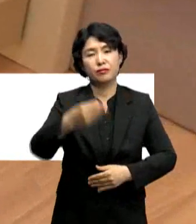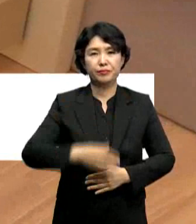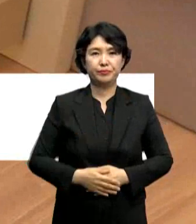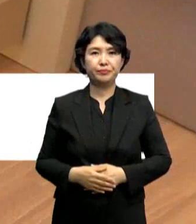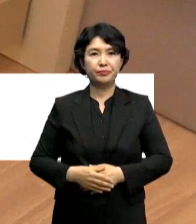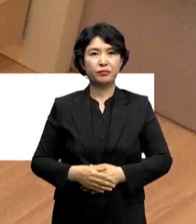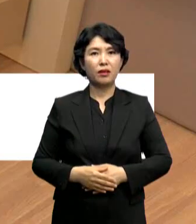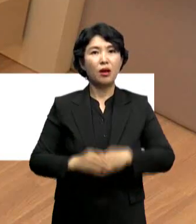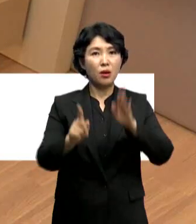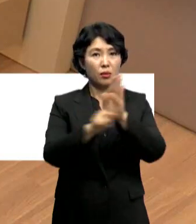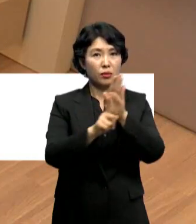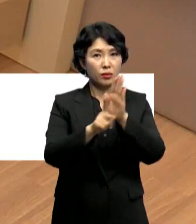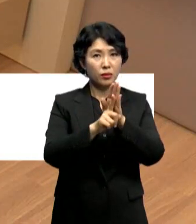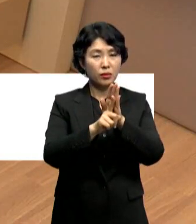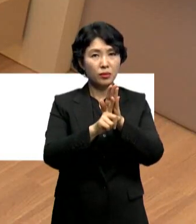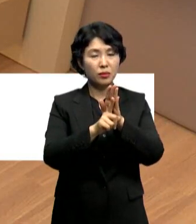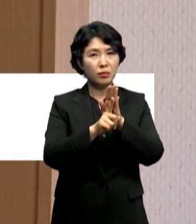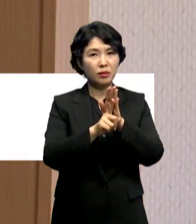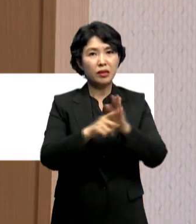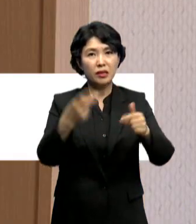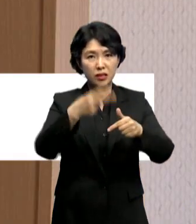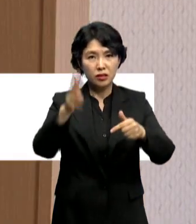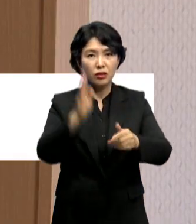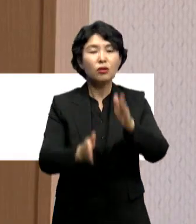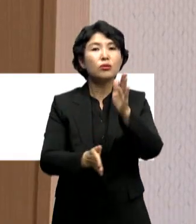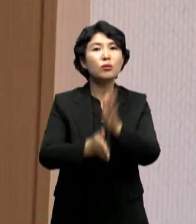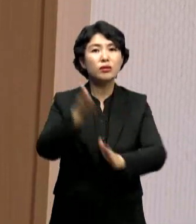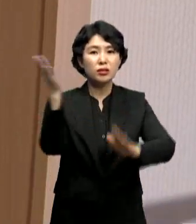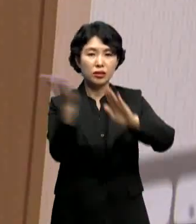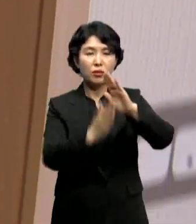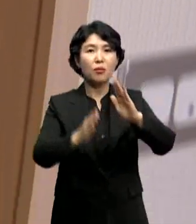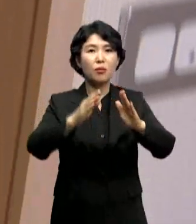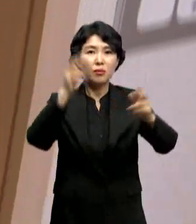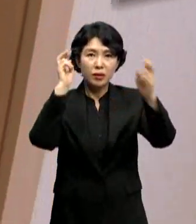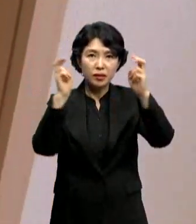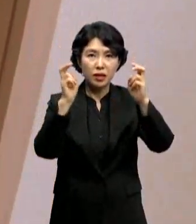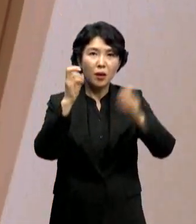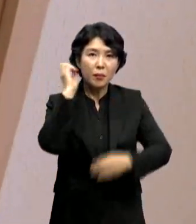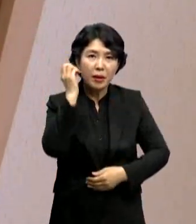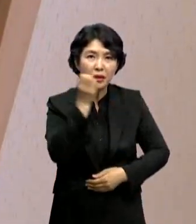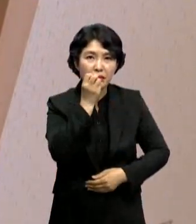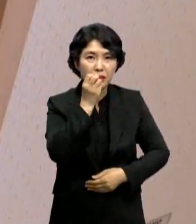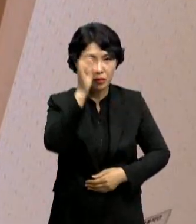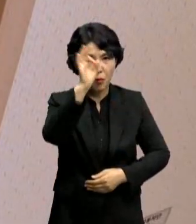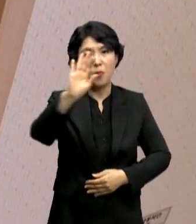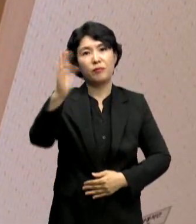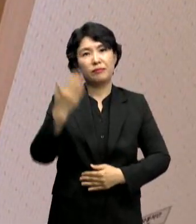모집 관련 세부 사항은 인천도시공사 홈페이지 공고문을 참고하면 됩니다.